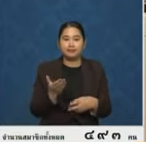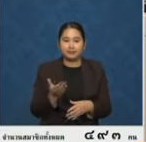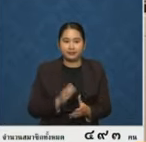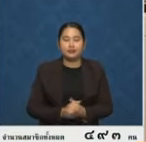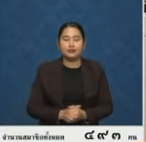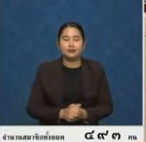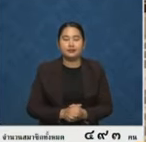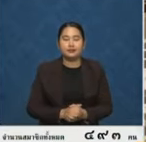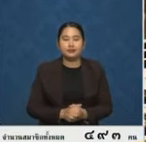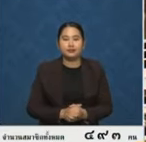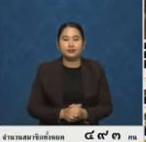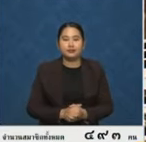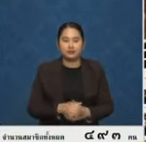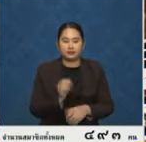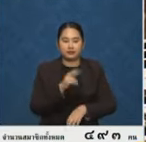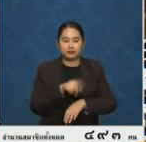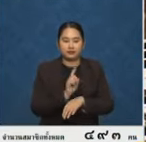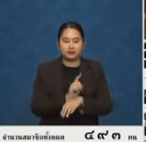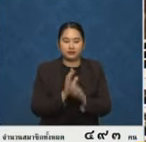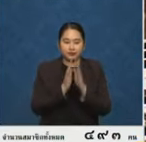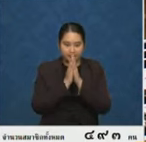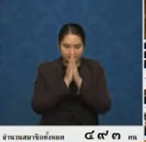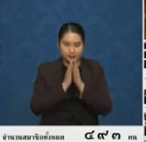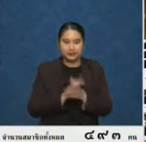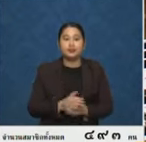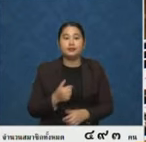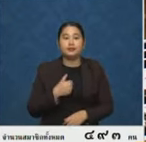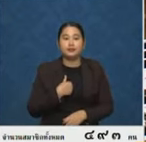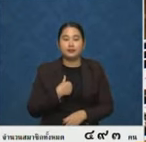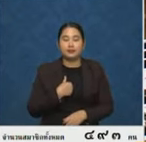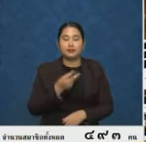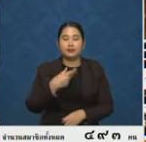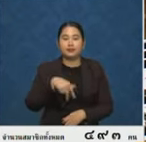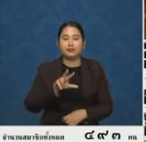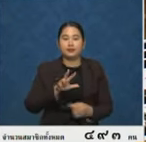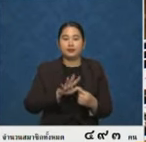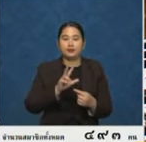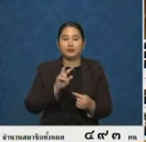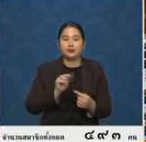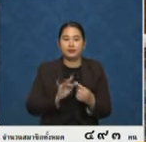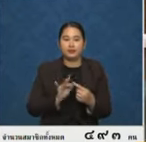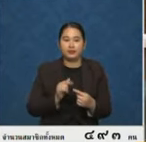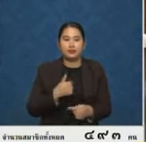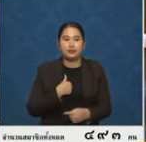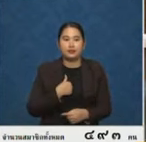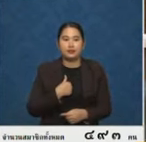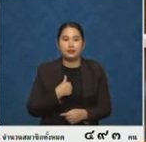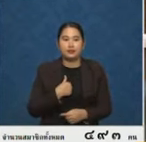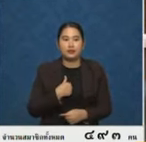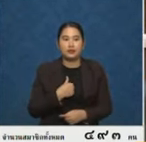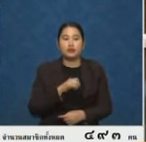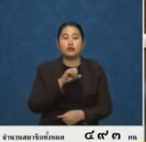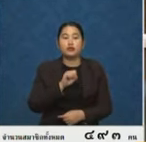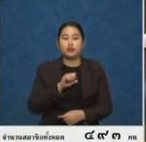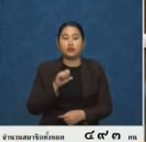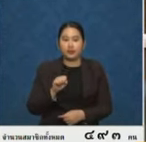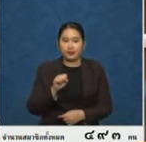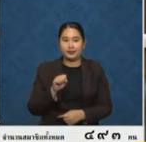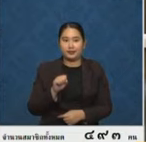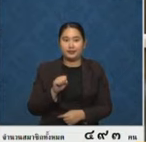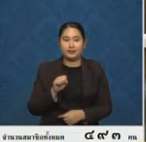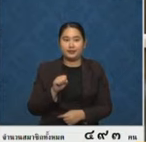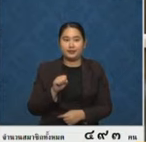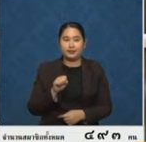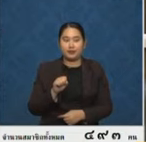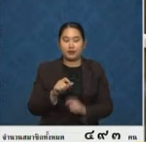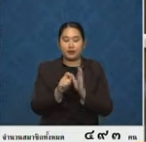ครับครับเรียนท่านประธานสภาผู้แทนราษฎรที่เคารพครับกระผมนายแพทย์พานุพรวัฒนาสมาชิกสภาผู้แทนราษฎร